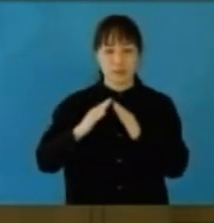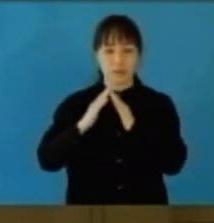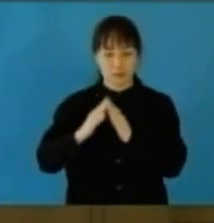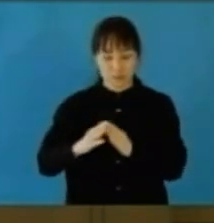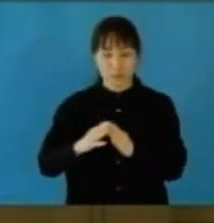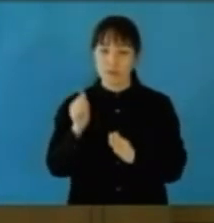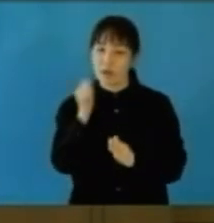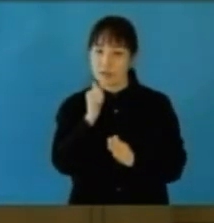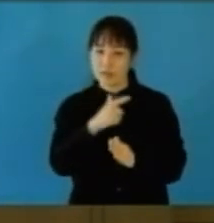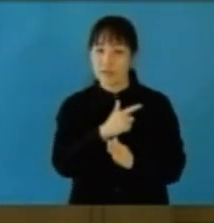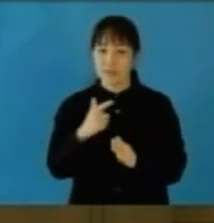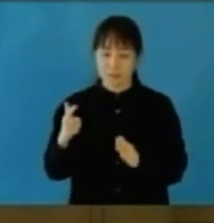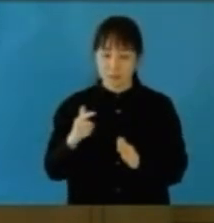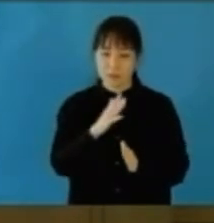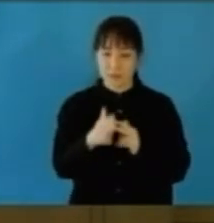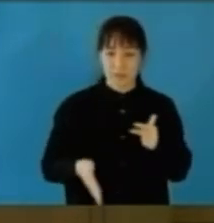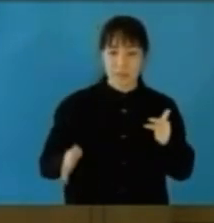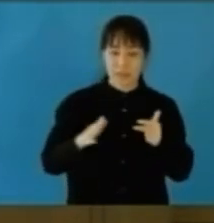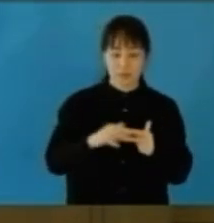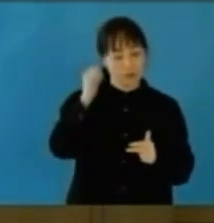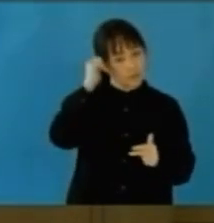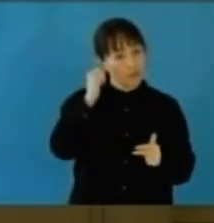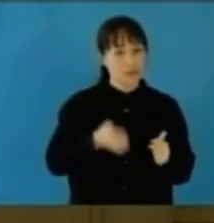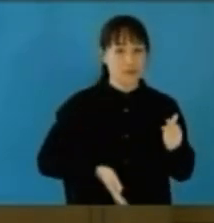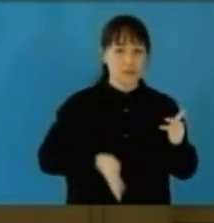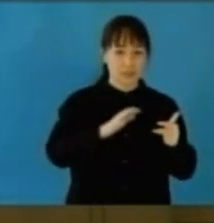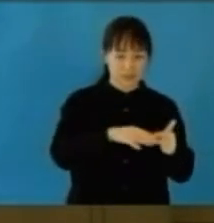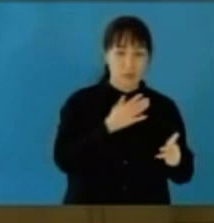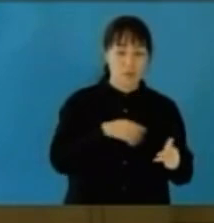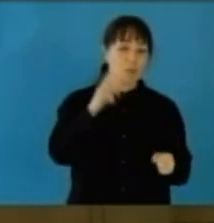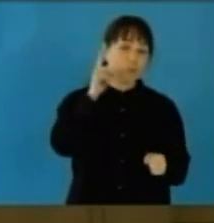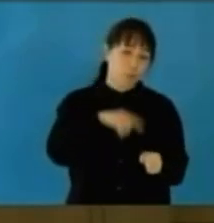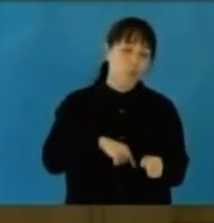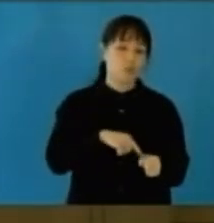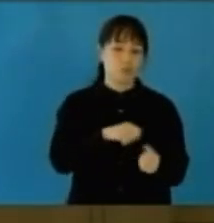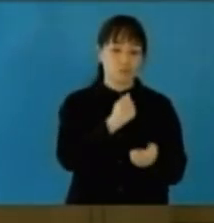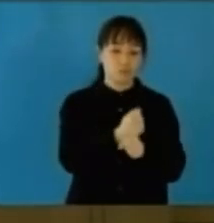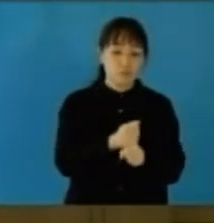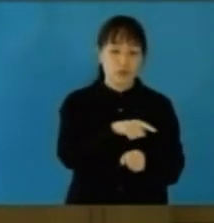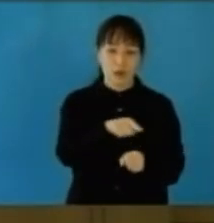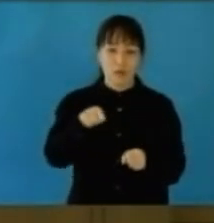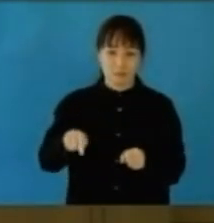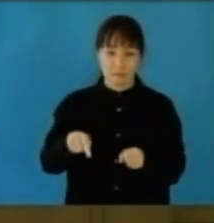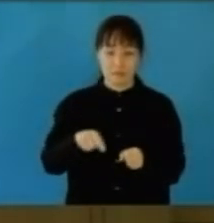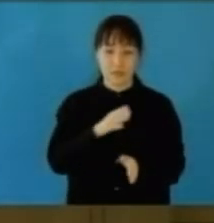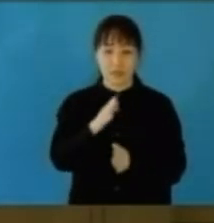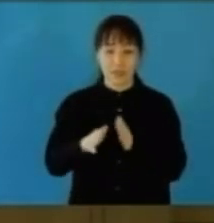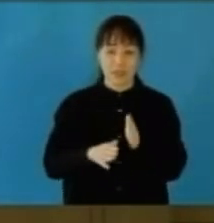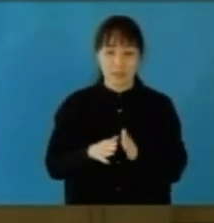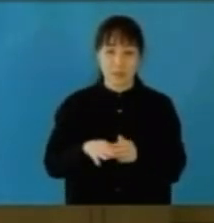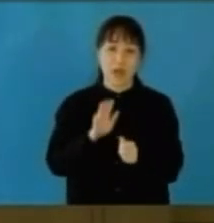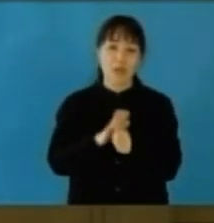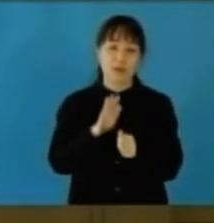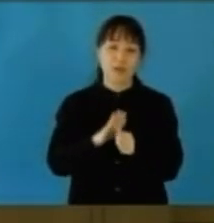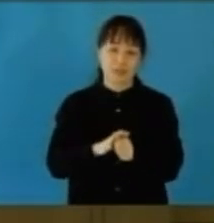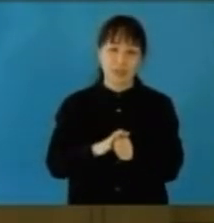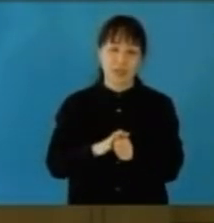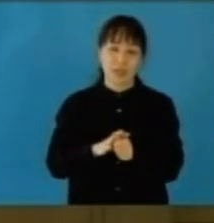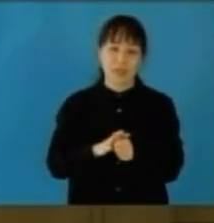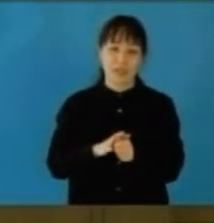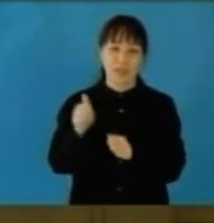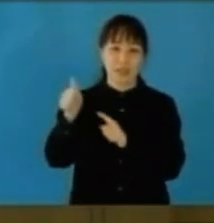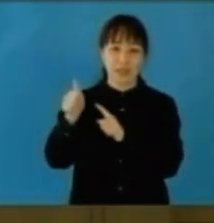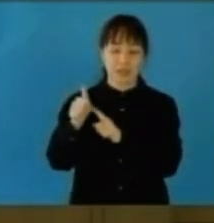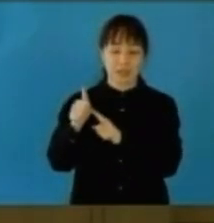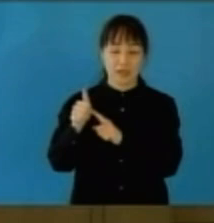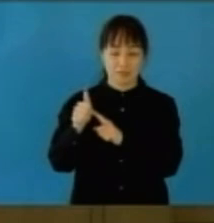地域のスポーツ施設、宿泊施設等を分かりやすいように作られているんですよ。しかし、県のスポーツ政策アドバイザーの国本氏と、複数回